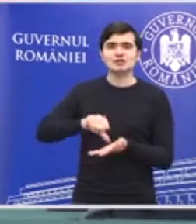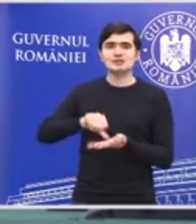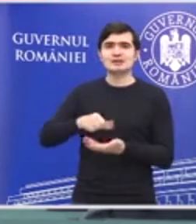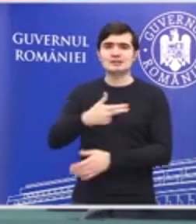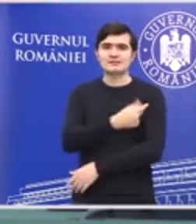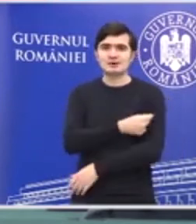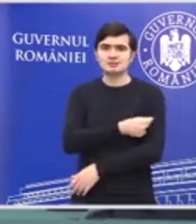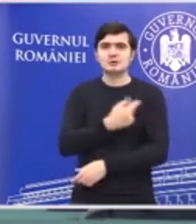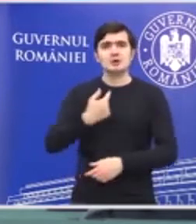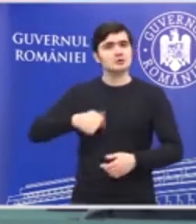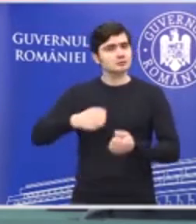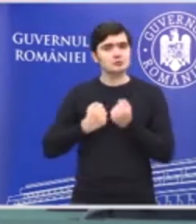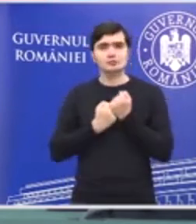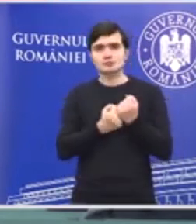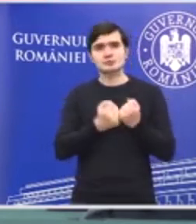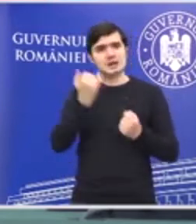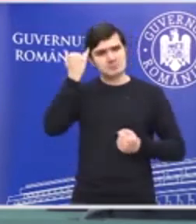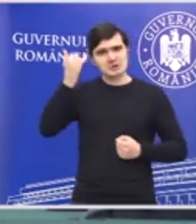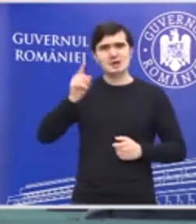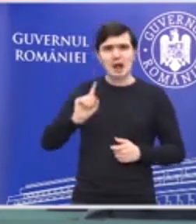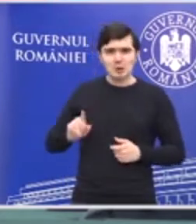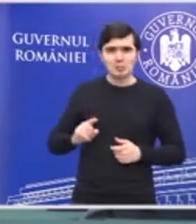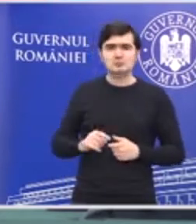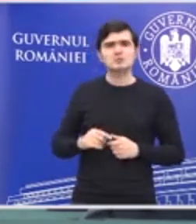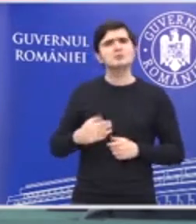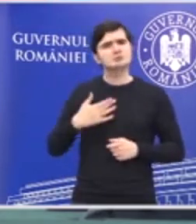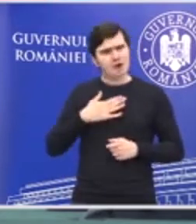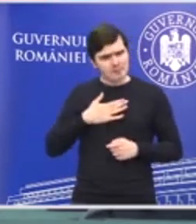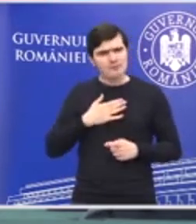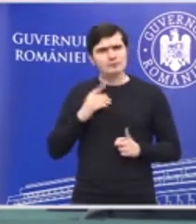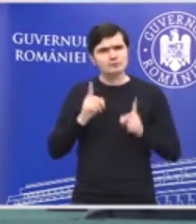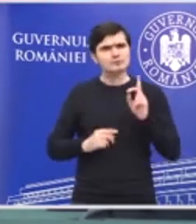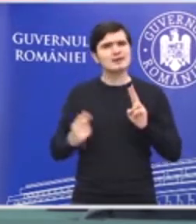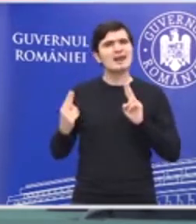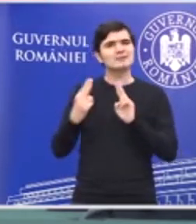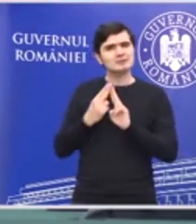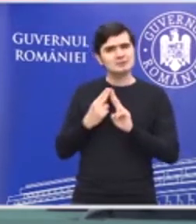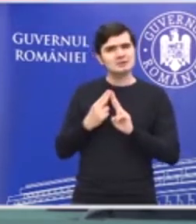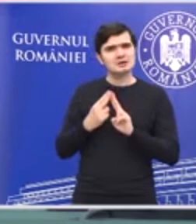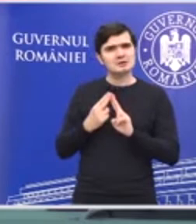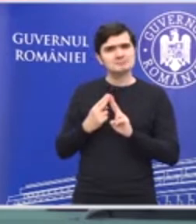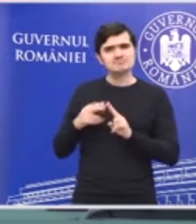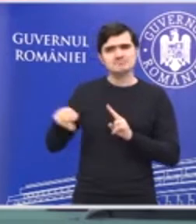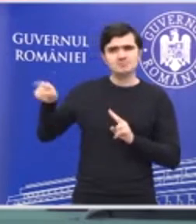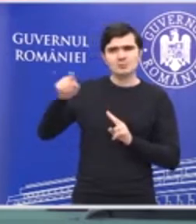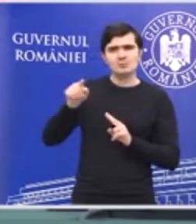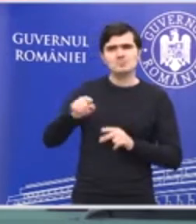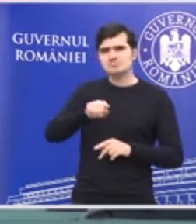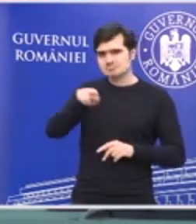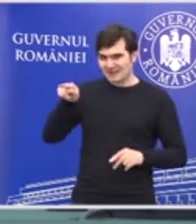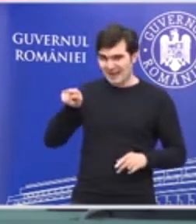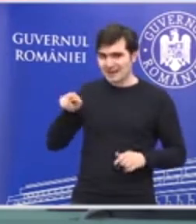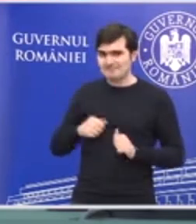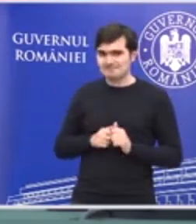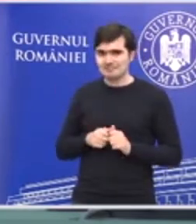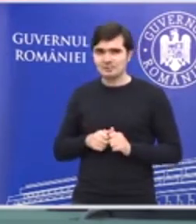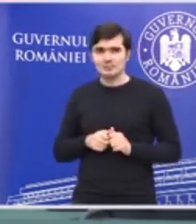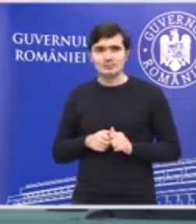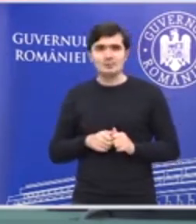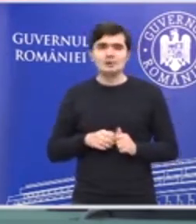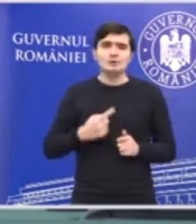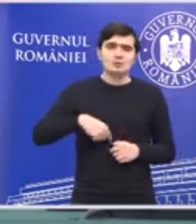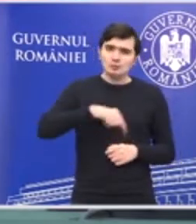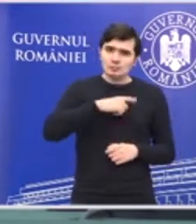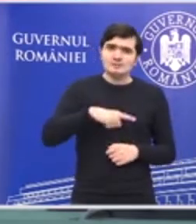vaccinare. Susținem acest demers. Am avut deja întâlniri preliminare cu dumnealor. Suntem în